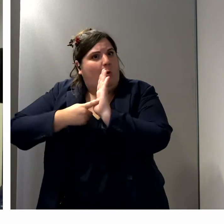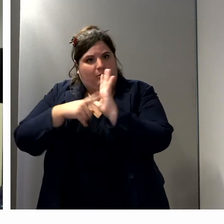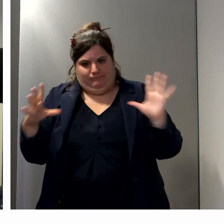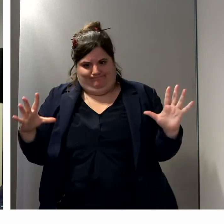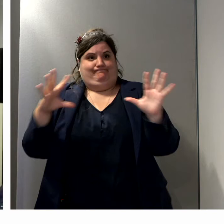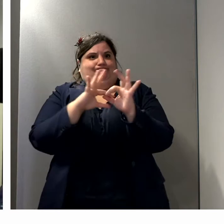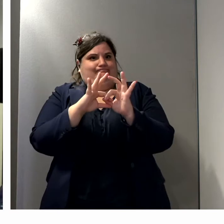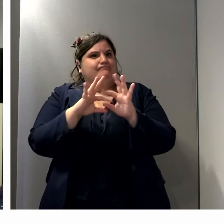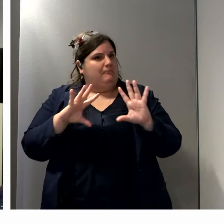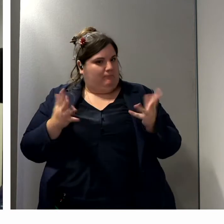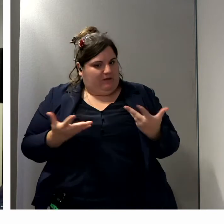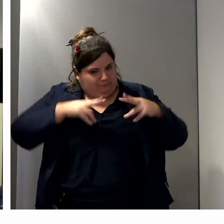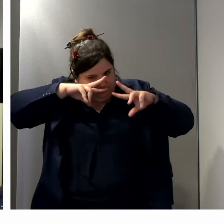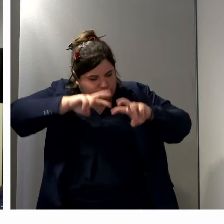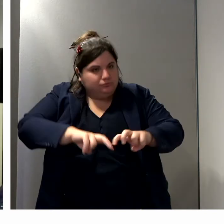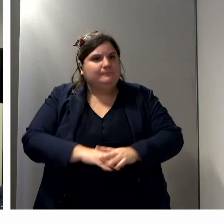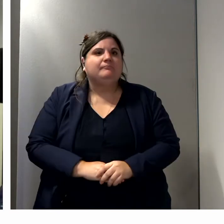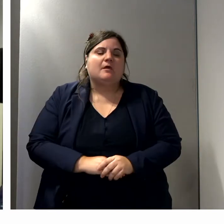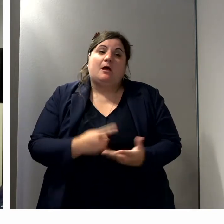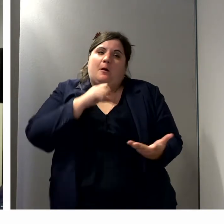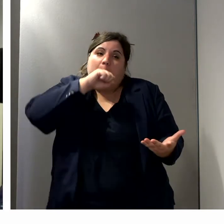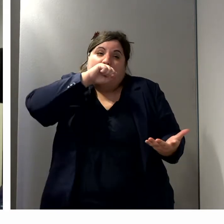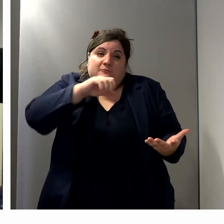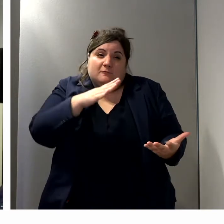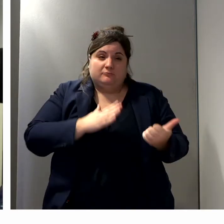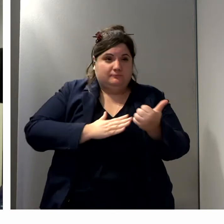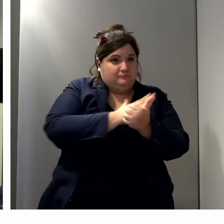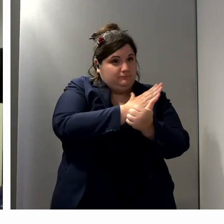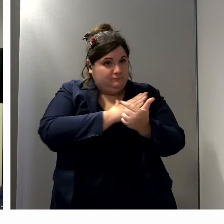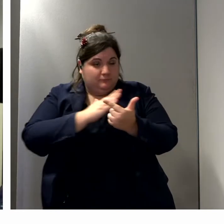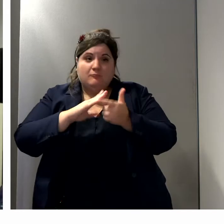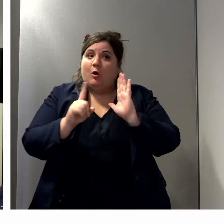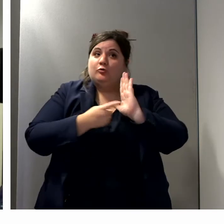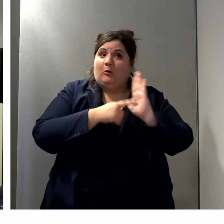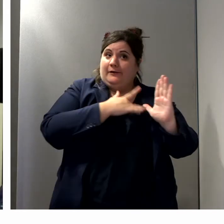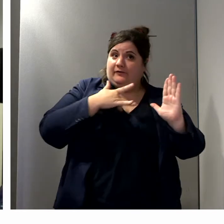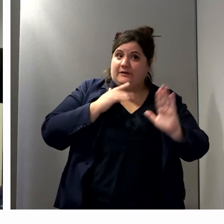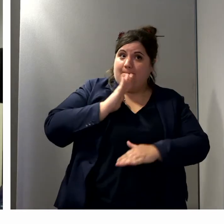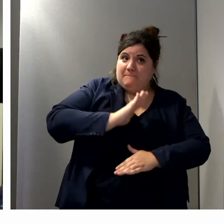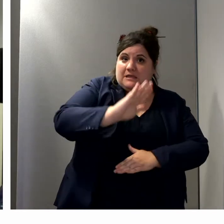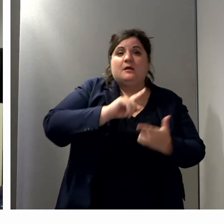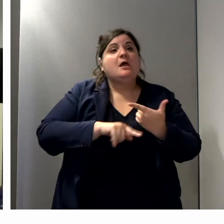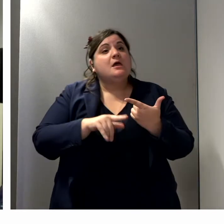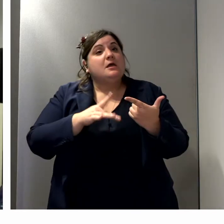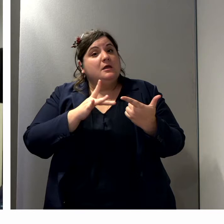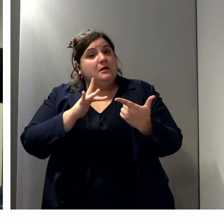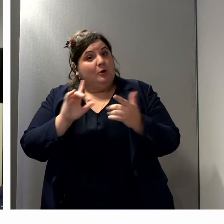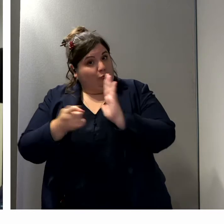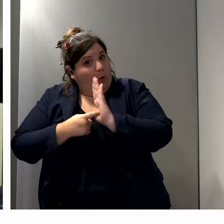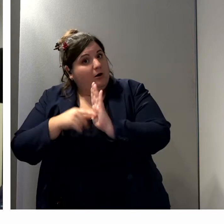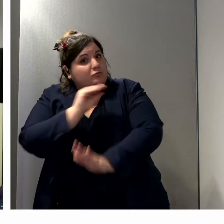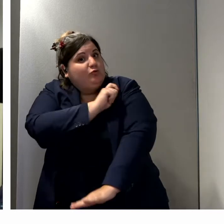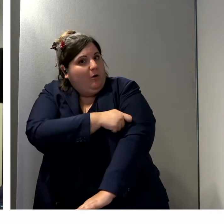2 terrains de prédilection qui sont le droit de la santé et le droit du sport, que je lie au droit